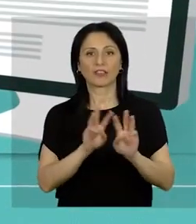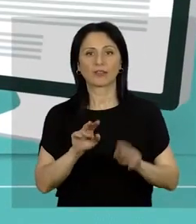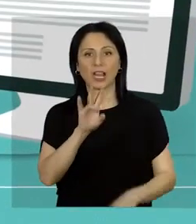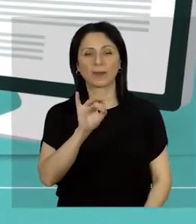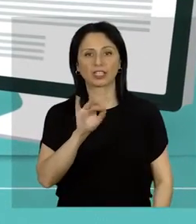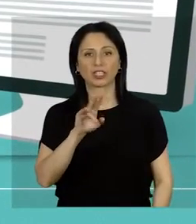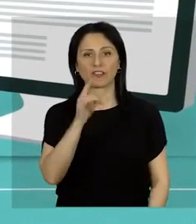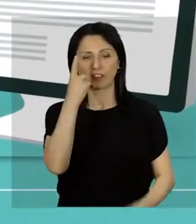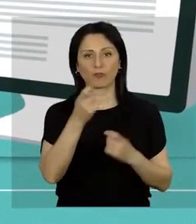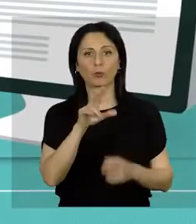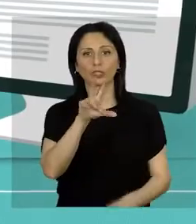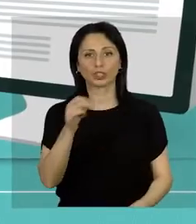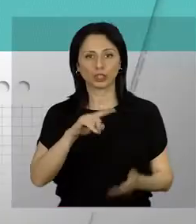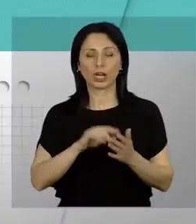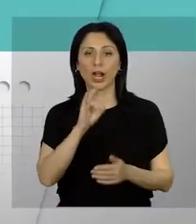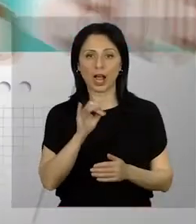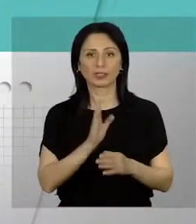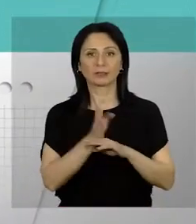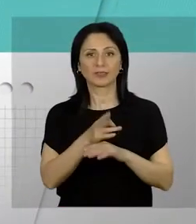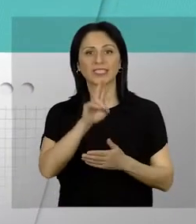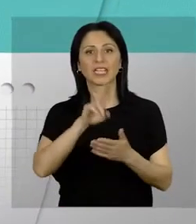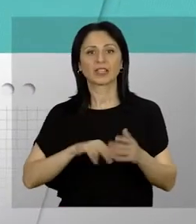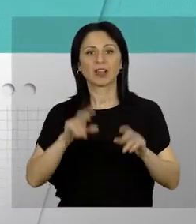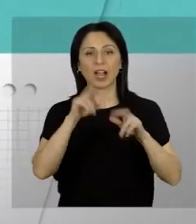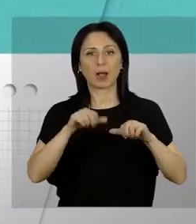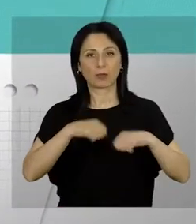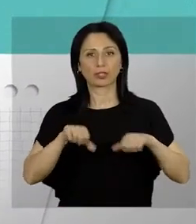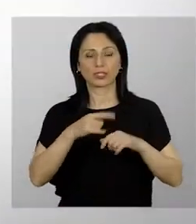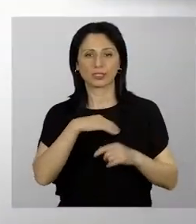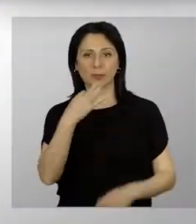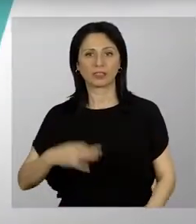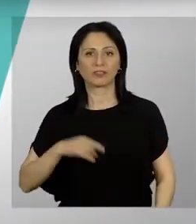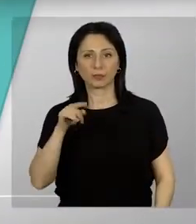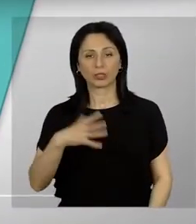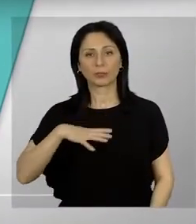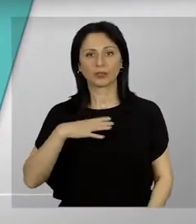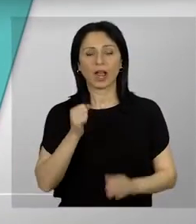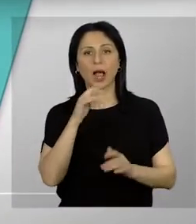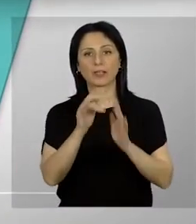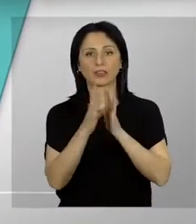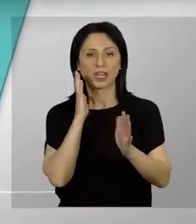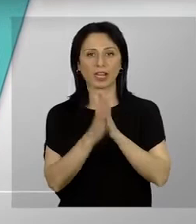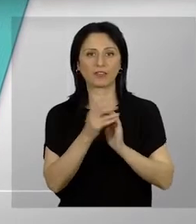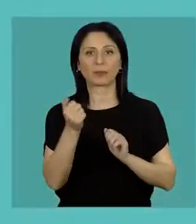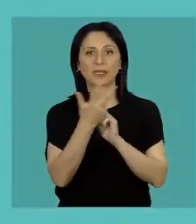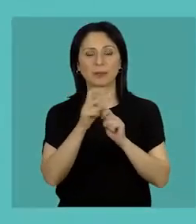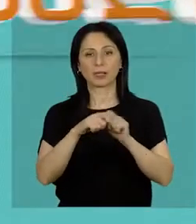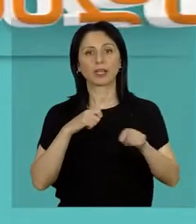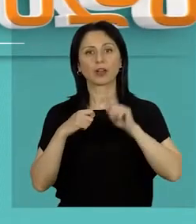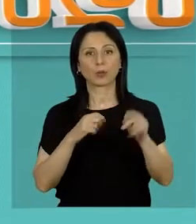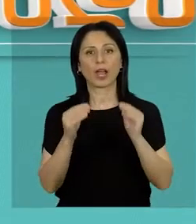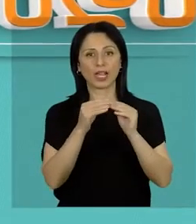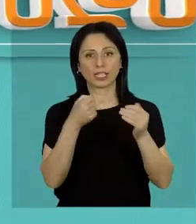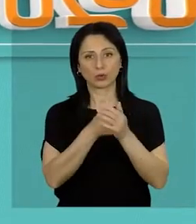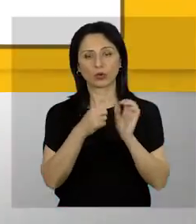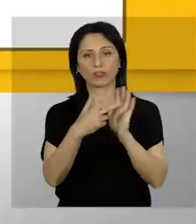რეგისტრაცია ვებგვერდზე electionreforms.lg ან მიმართეთ სასერტიფიკაციო გამოცდის სამდივნოს მისამართზე. თბილისი, აღმაშენებლის ხეივანი 13